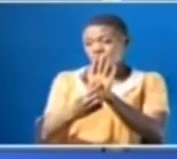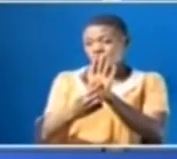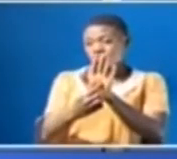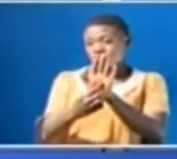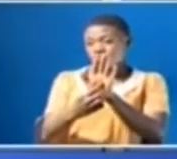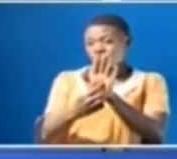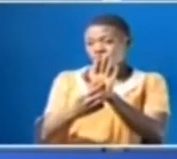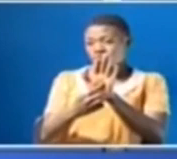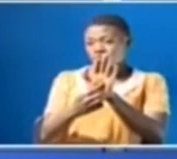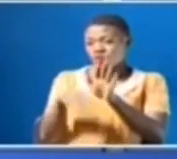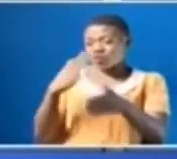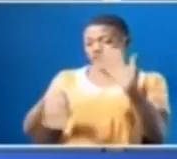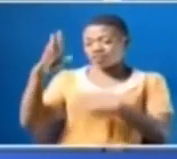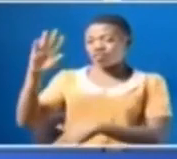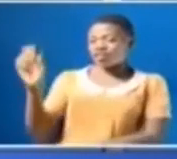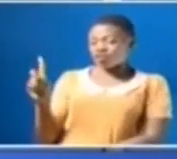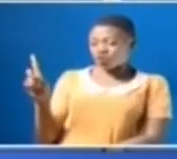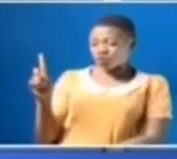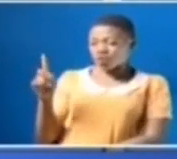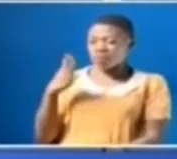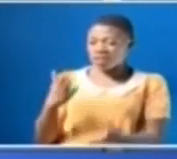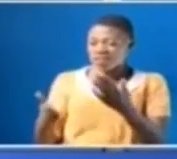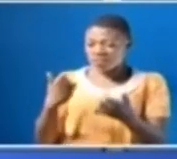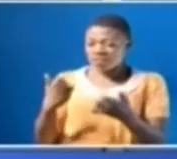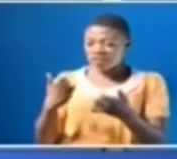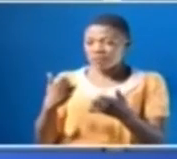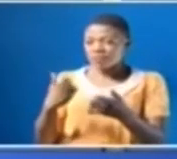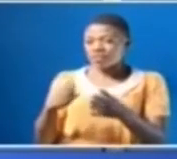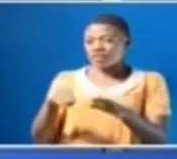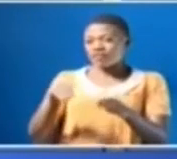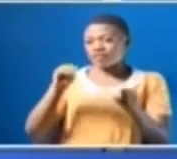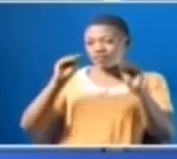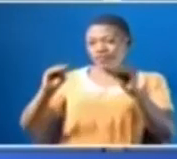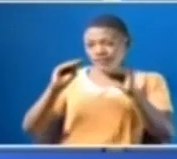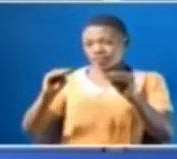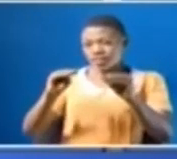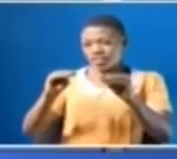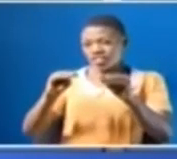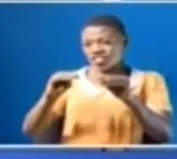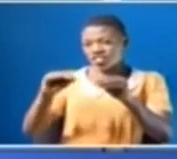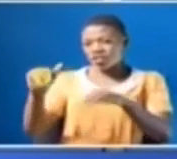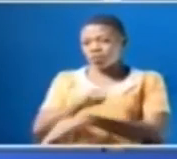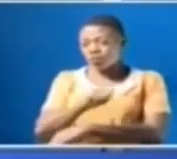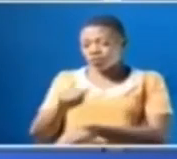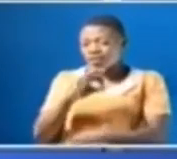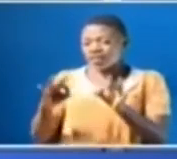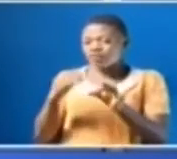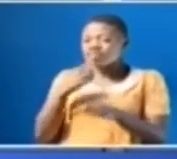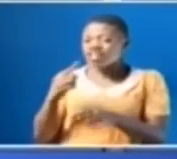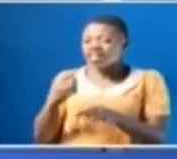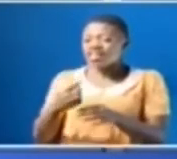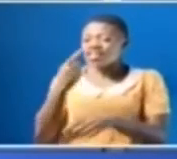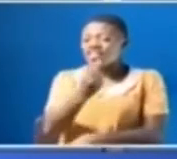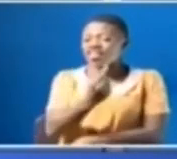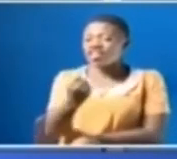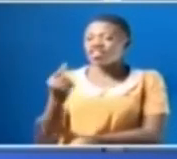UN ama chuo kikuu cha Nairobi wafunze uhandisi, inamaanisha kwamba basi tukichukua mrengo huu kwamba kila mtu hapa nchini